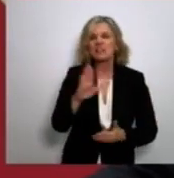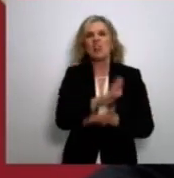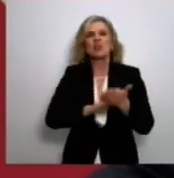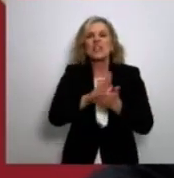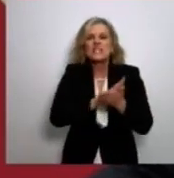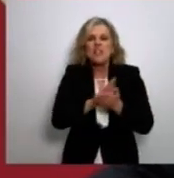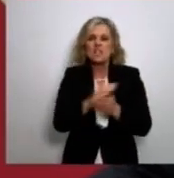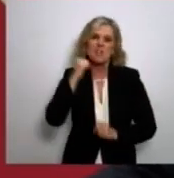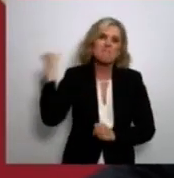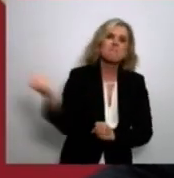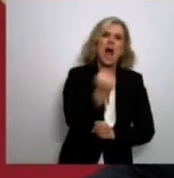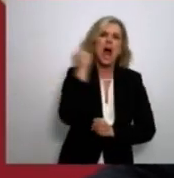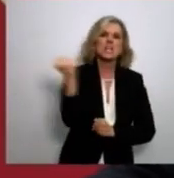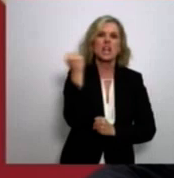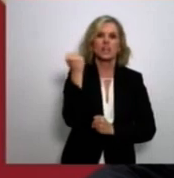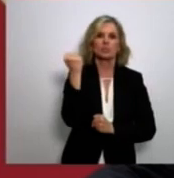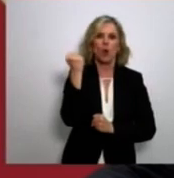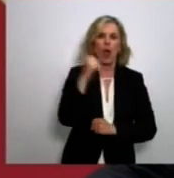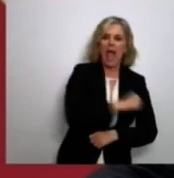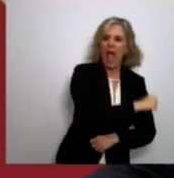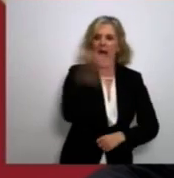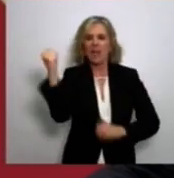σέχτες, οι οποίες πουλάνε